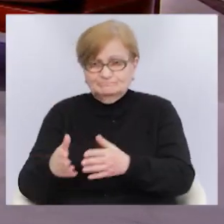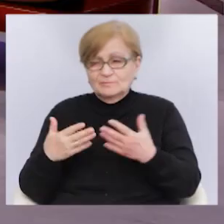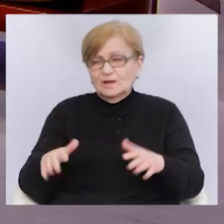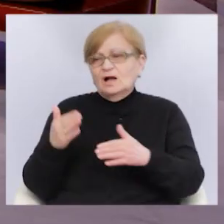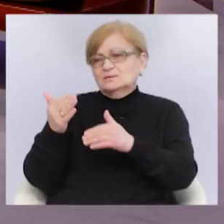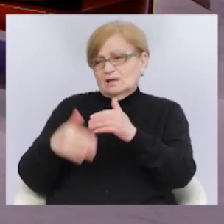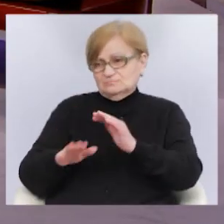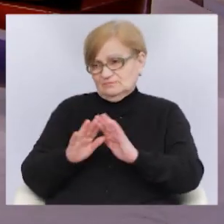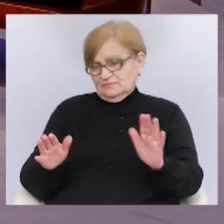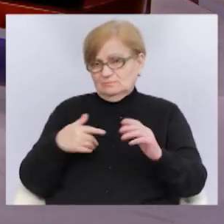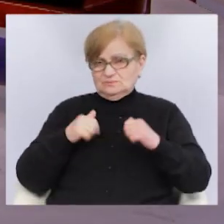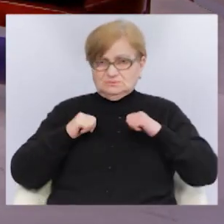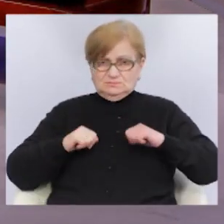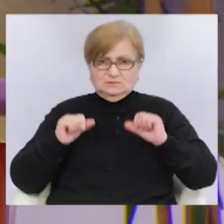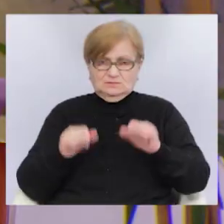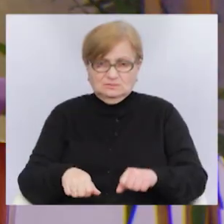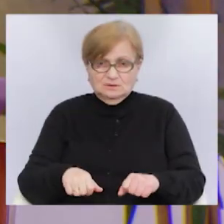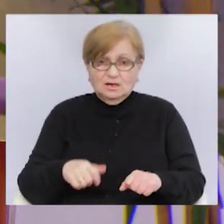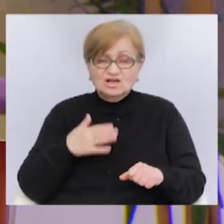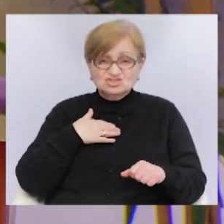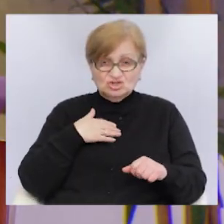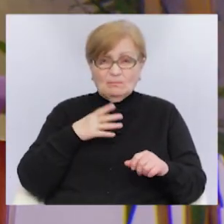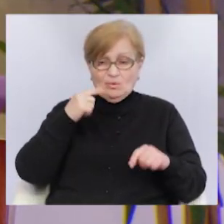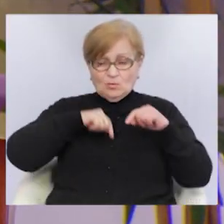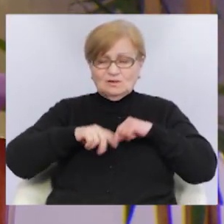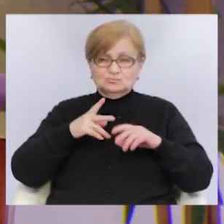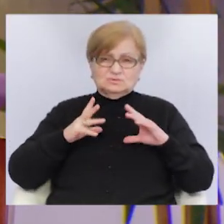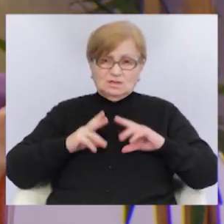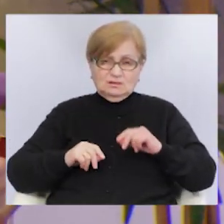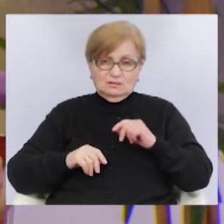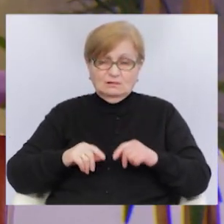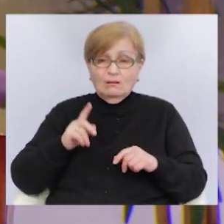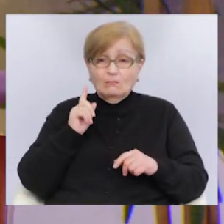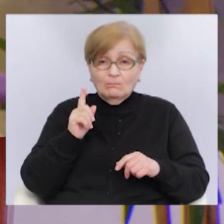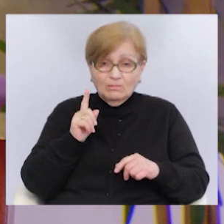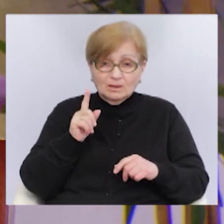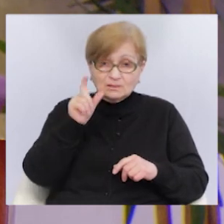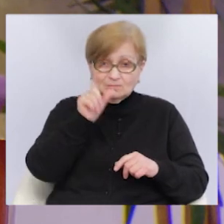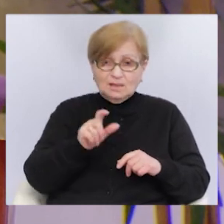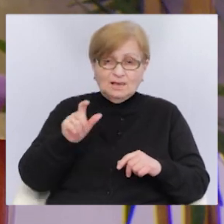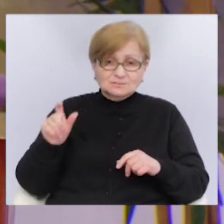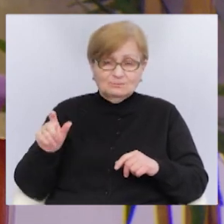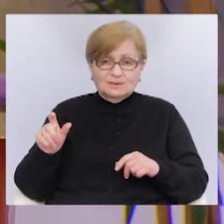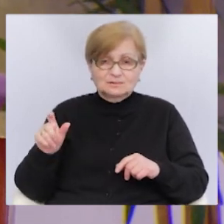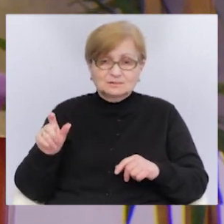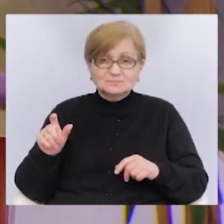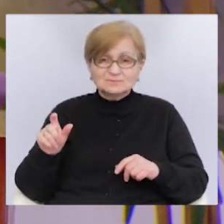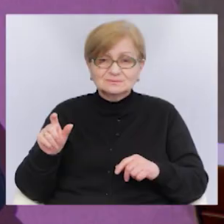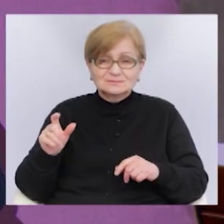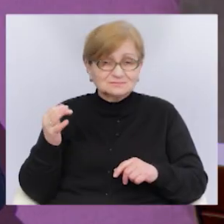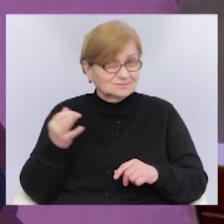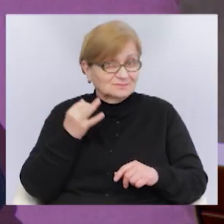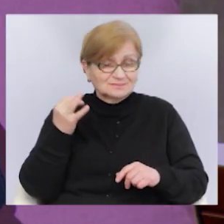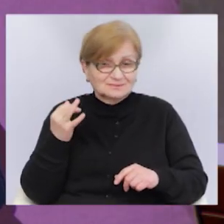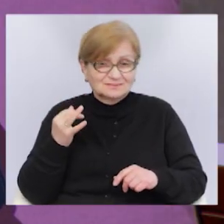თითქოს დამთავრდა ეს პროცესი და მე შეგვიძლია რომ ჩვენმა ორგანიზმმა დაისვენოს. მაგრამ ადამიანები ეს არის ძალიან ესეთი რა ქვია,